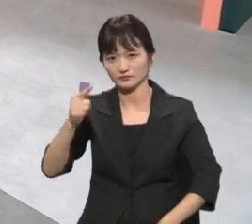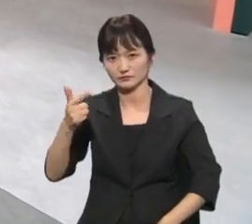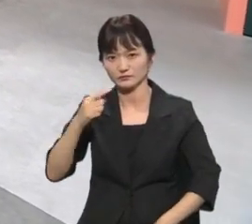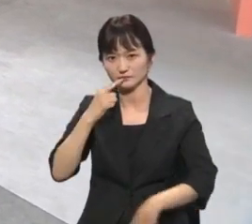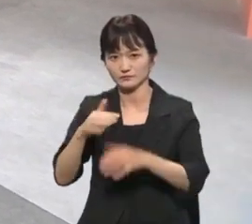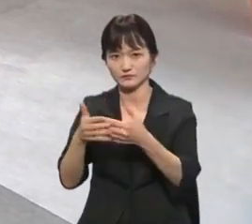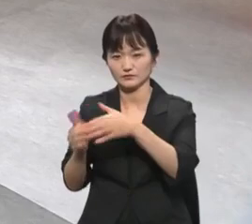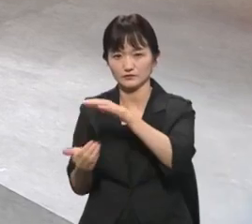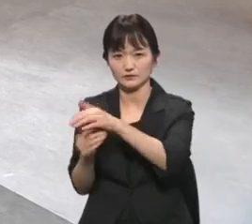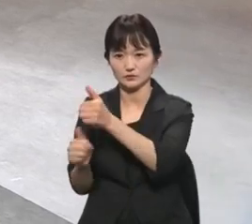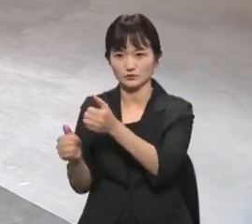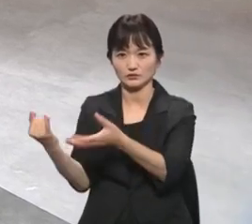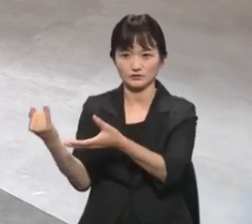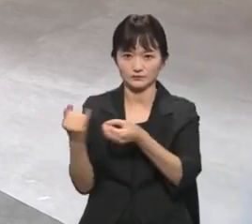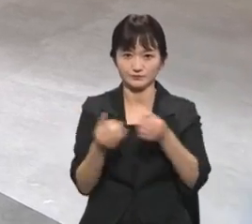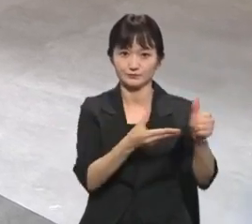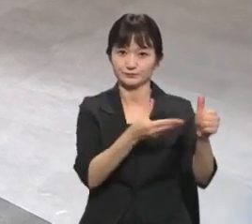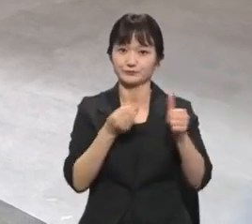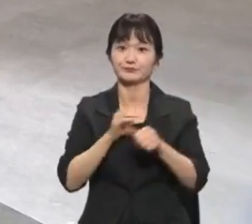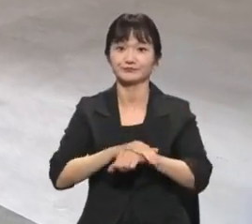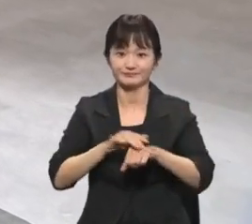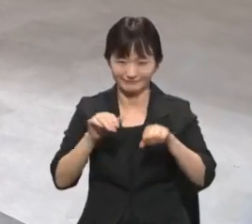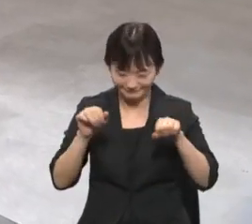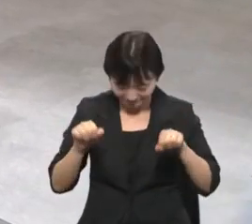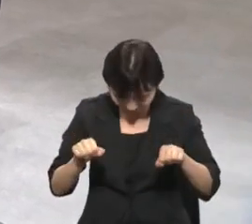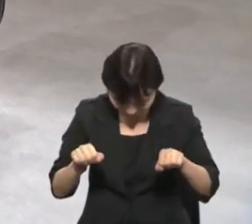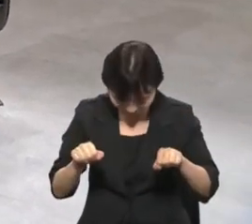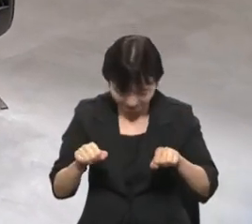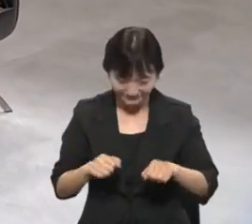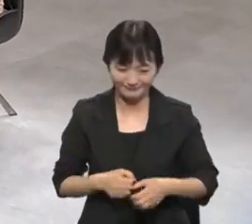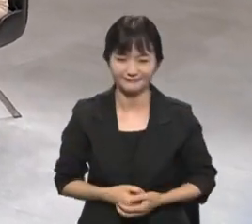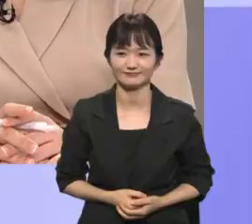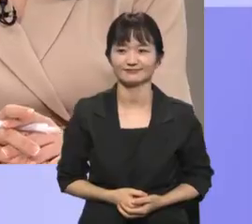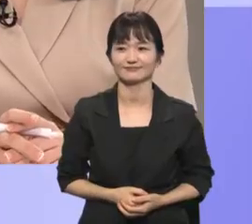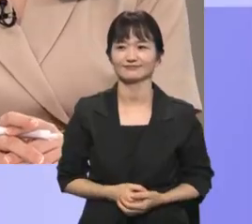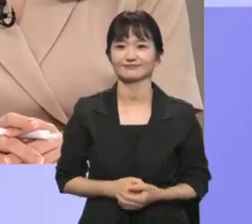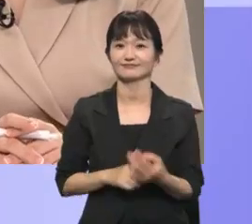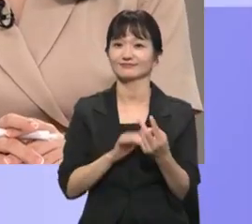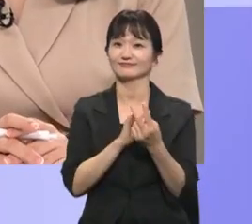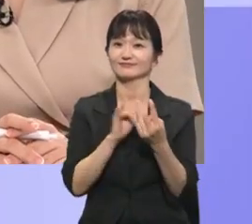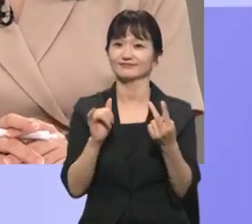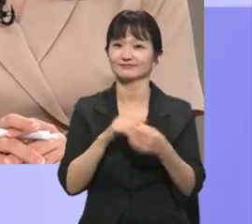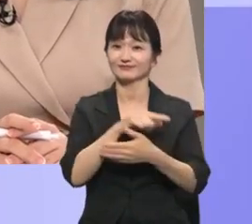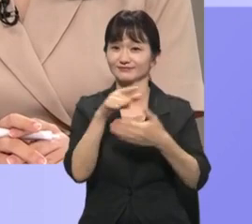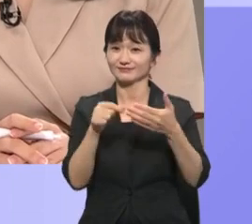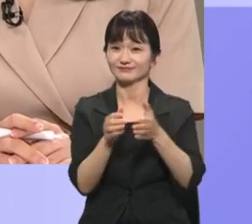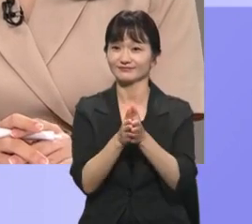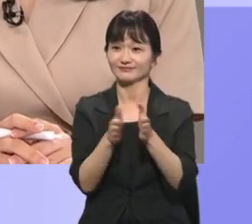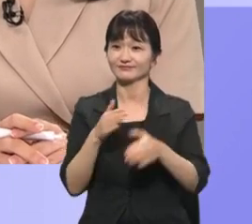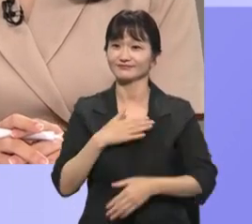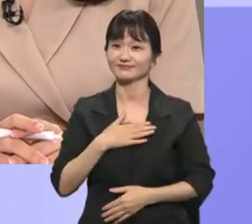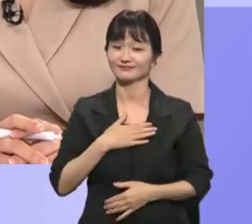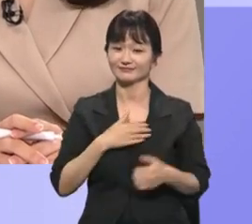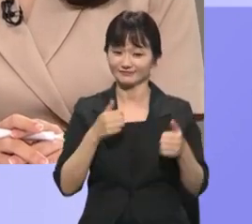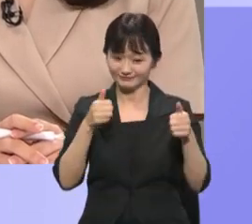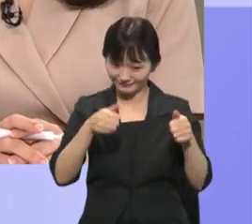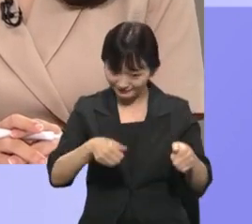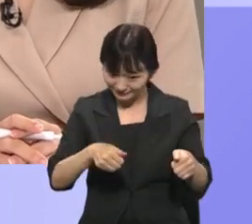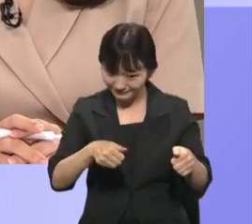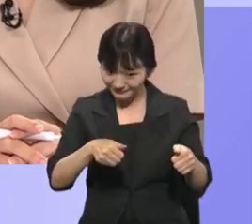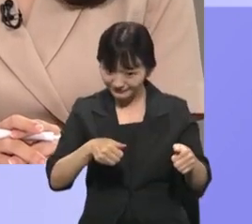더불어민주당 최고위원 두분과 함께 하겠습니다 어서 오십시오 안녕하세요 두 분 이제 저희 프로그램 시작하고 저랑 이제 인사만